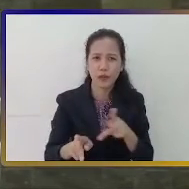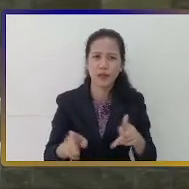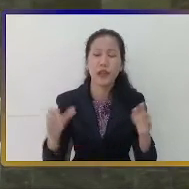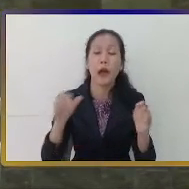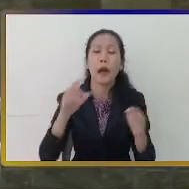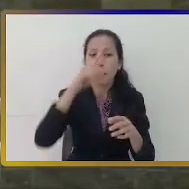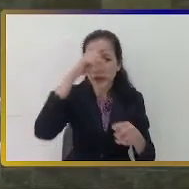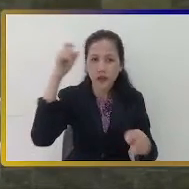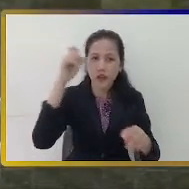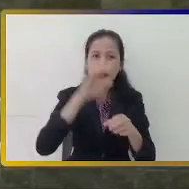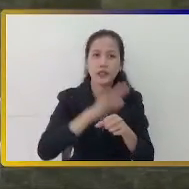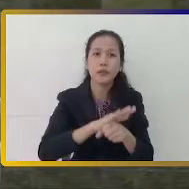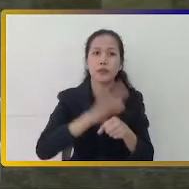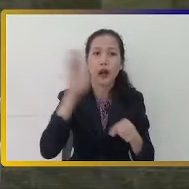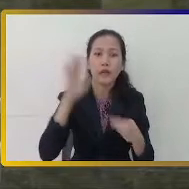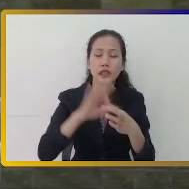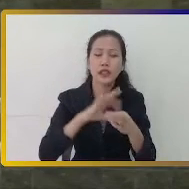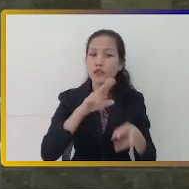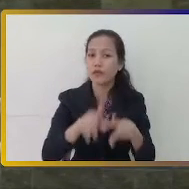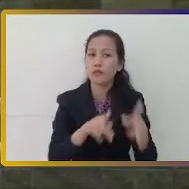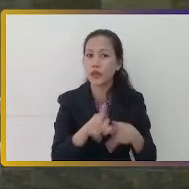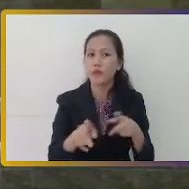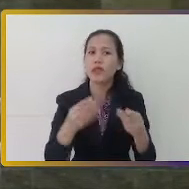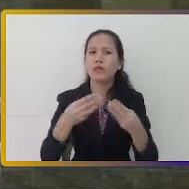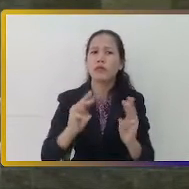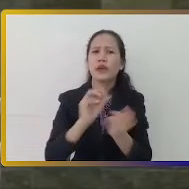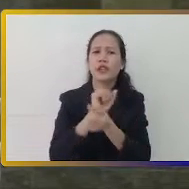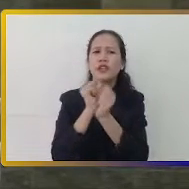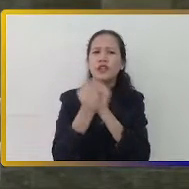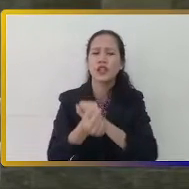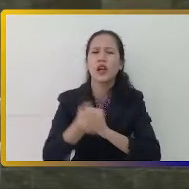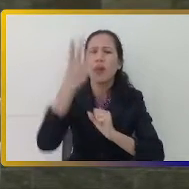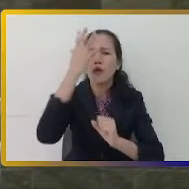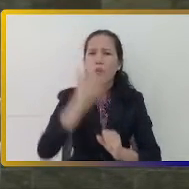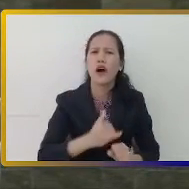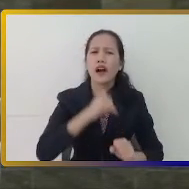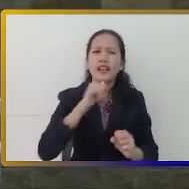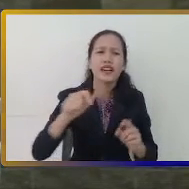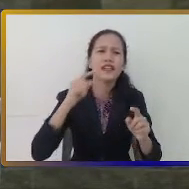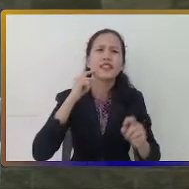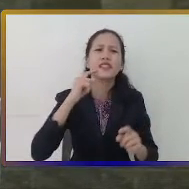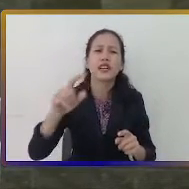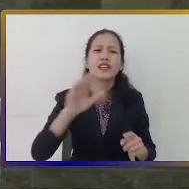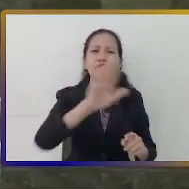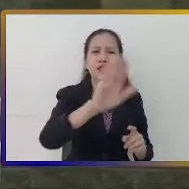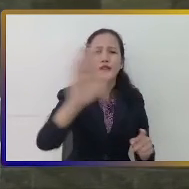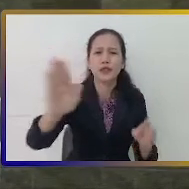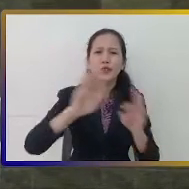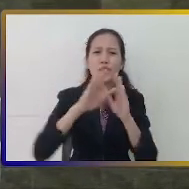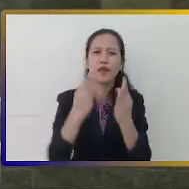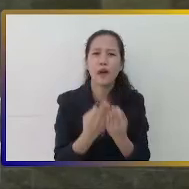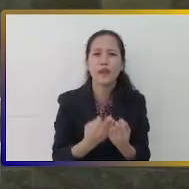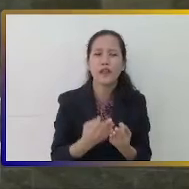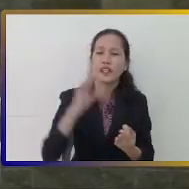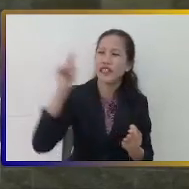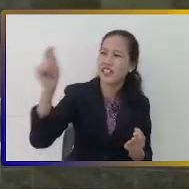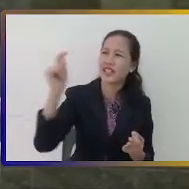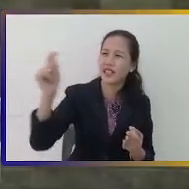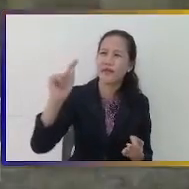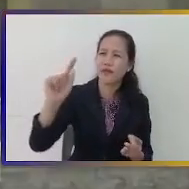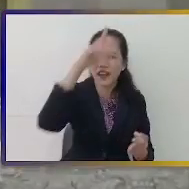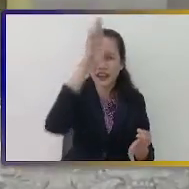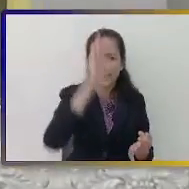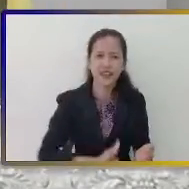pwede mabago. Pero why not tell our family, ito ang ginawa ko sa Panginoon, nagtiwala ako